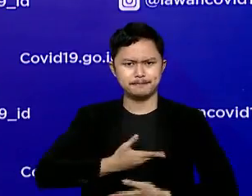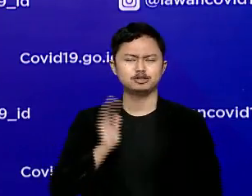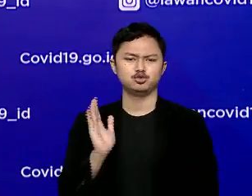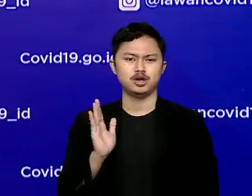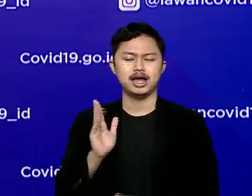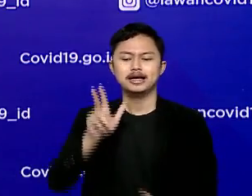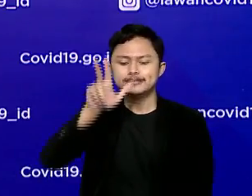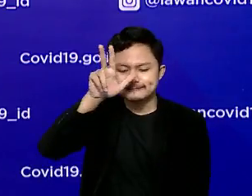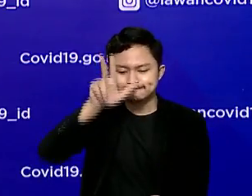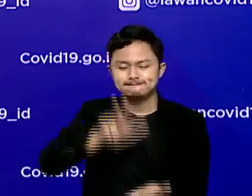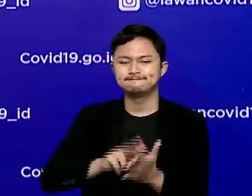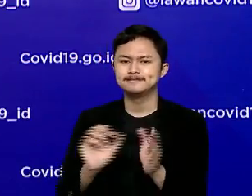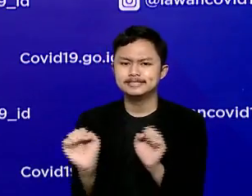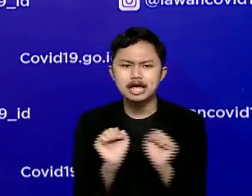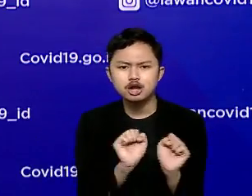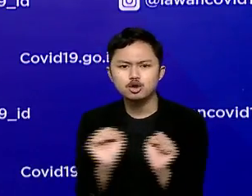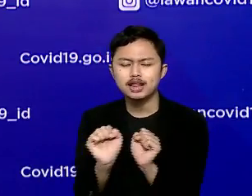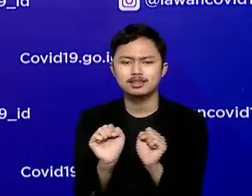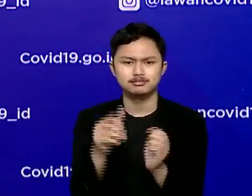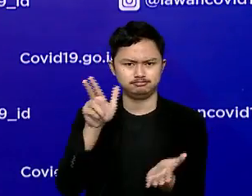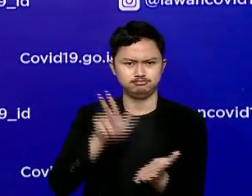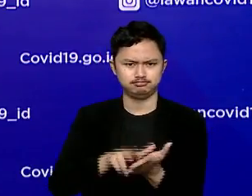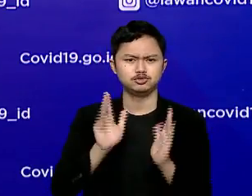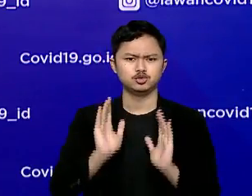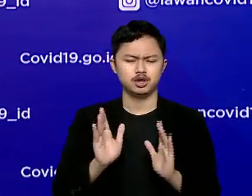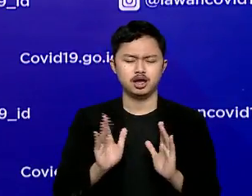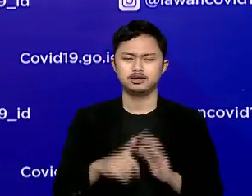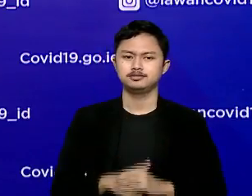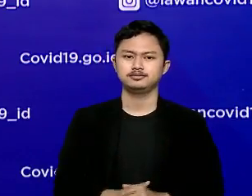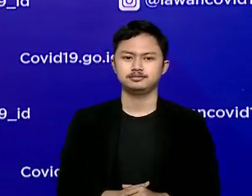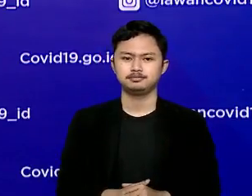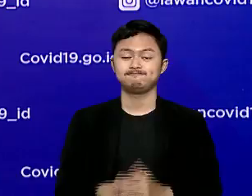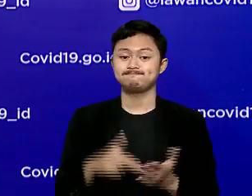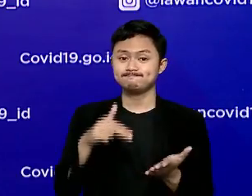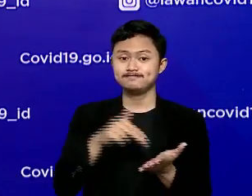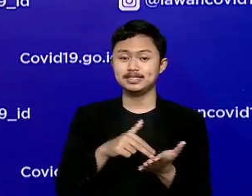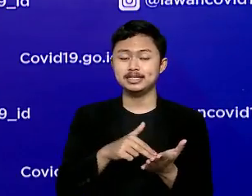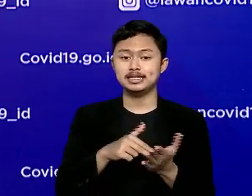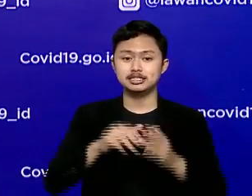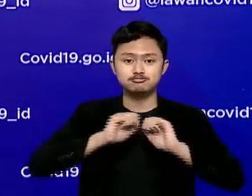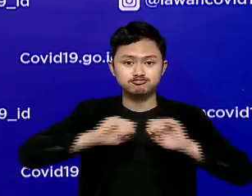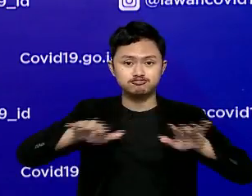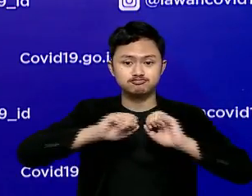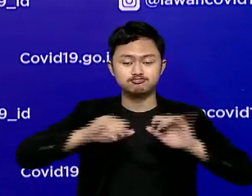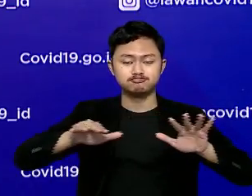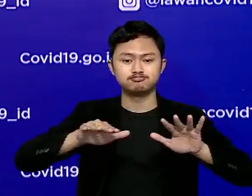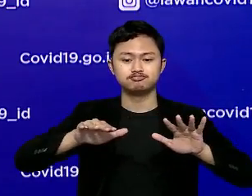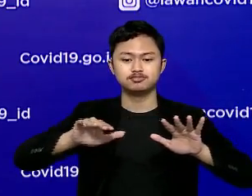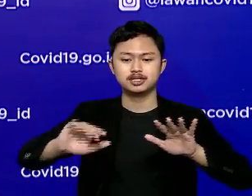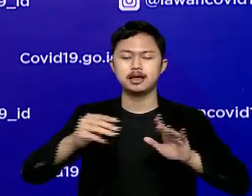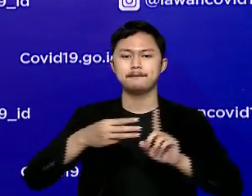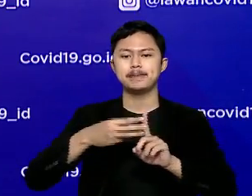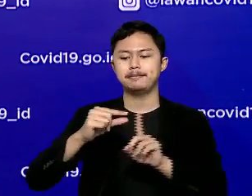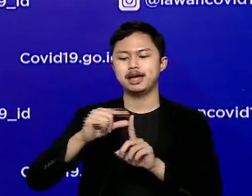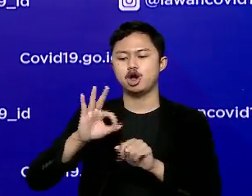darurat atau Emergency Use Authorizations, serta penerbitan nomor izin edar NIE dari Badan